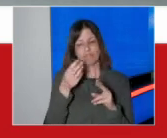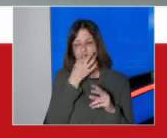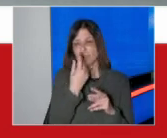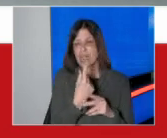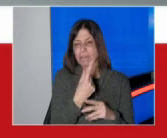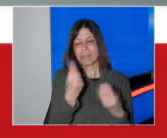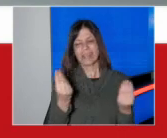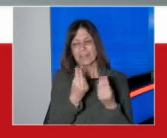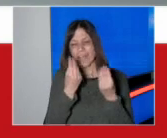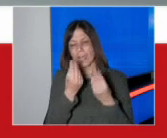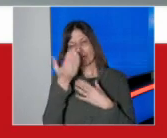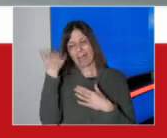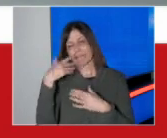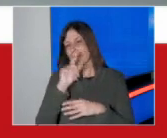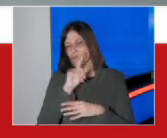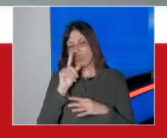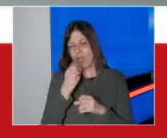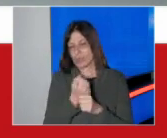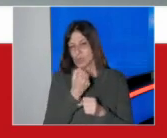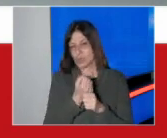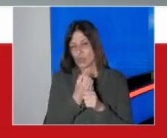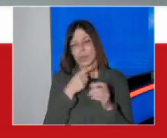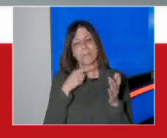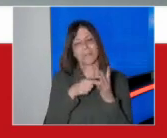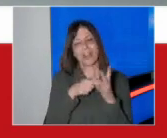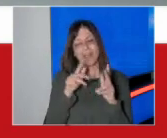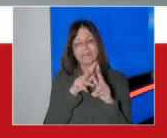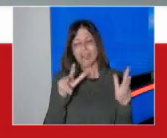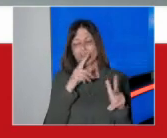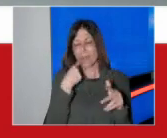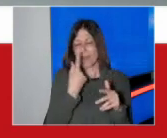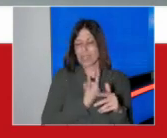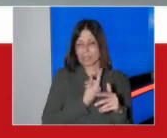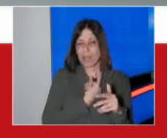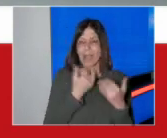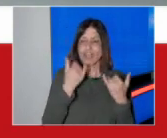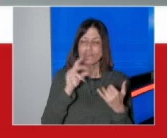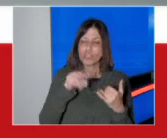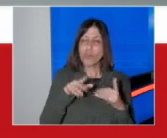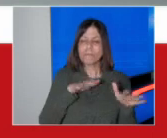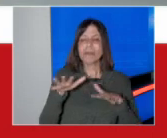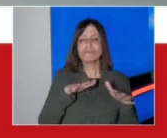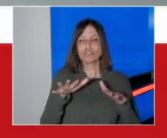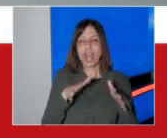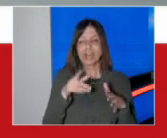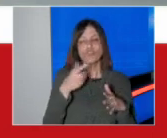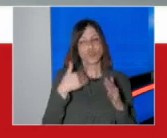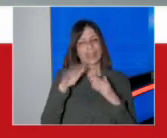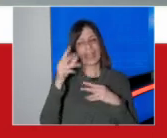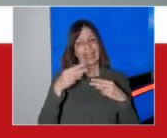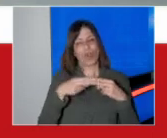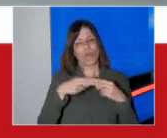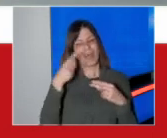לעצמם דברים שבעבר הם לא הרשו לעצמם, דווקא בגלל הסיטואציה שבה הם אומרים לעצמם. עכשיו יש פה ממשלה שיותר